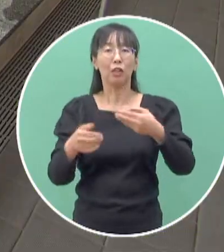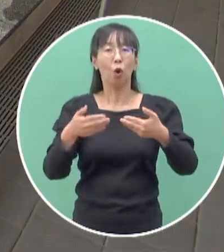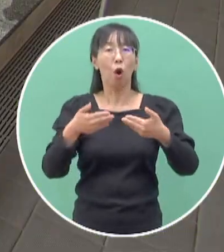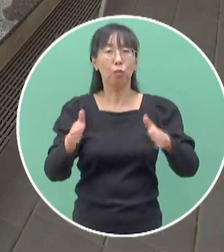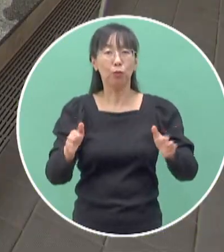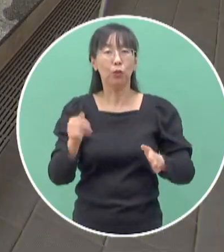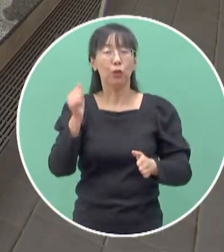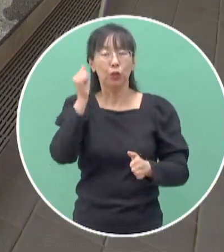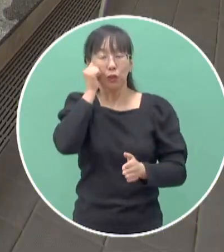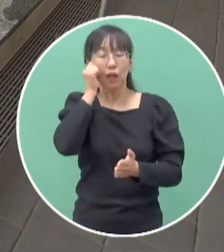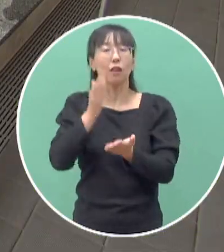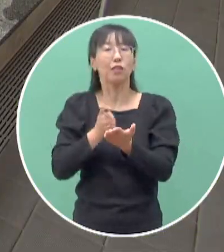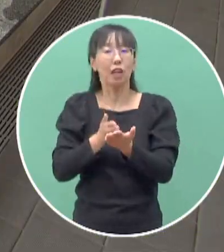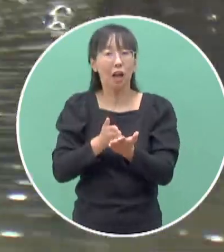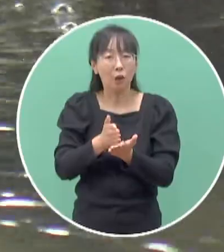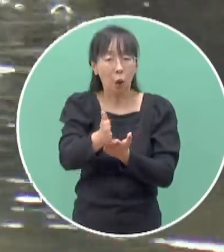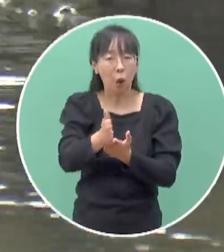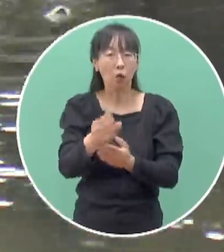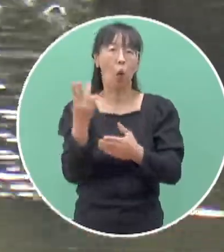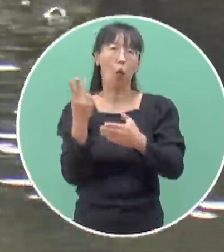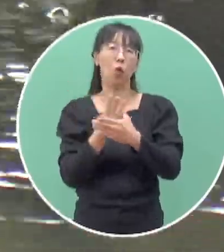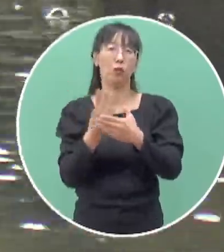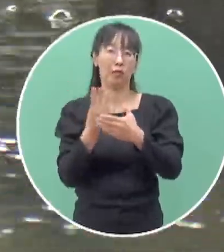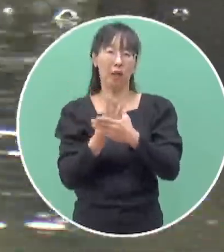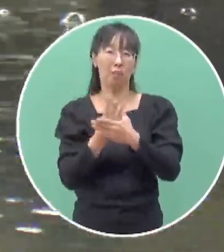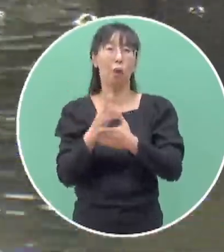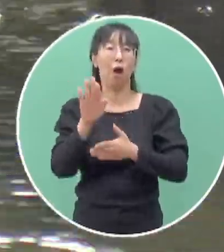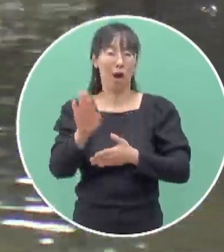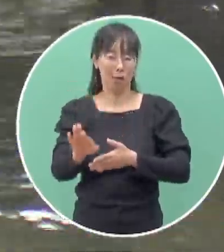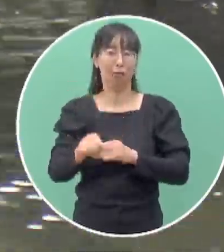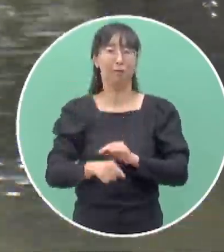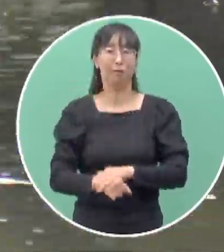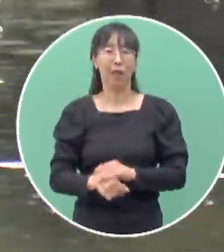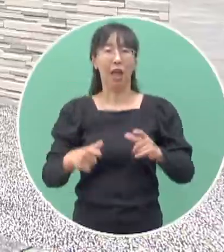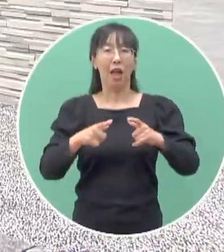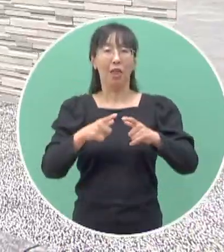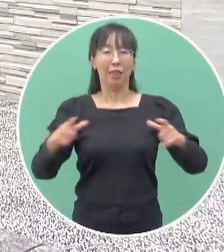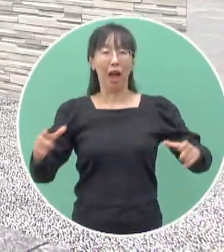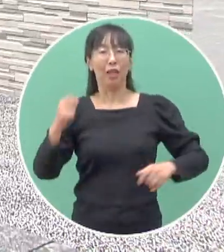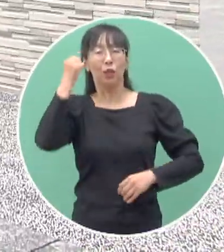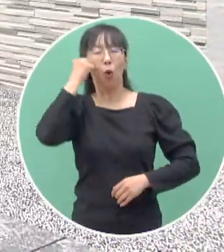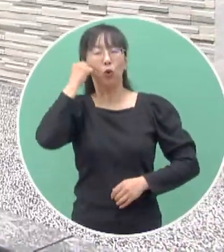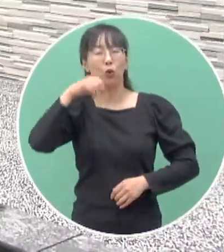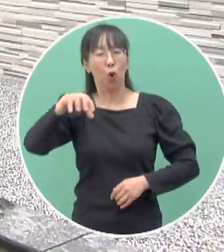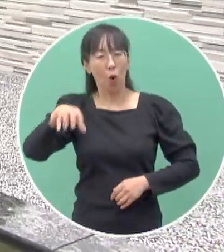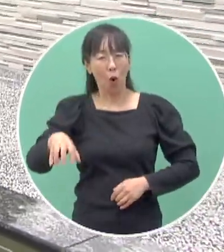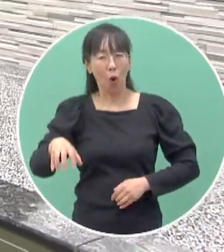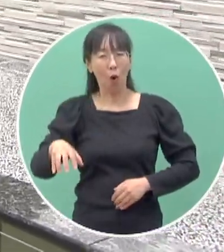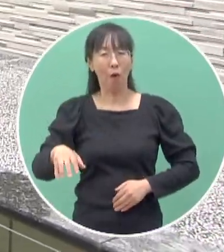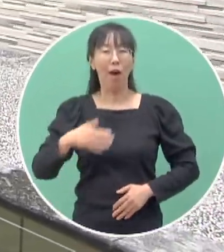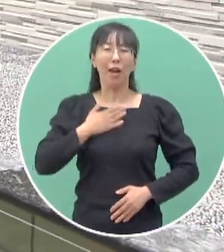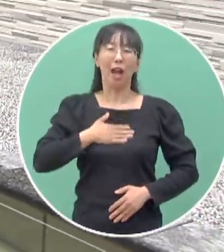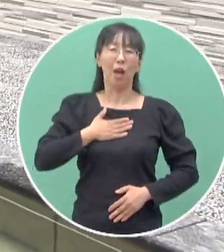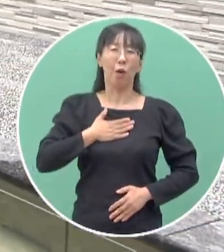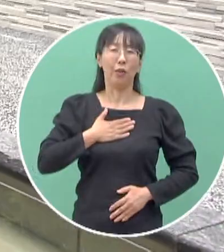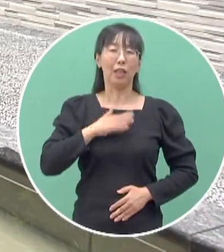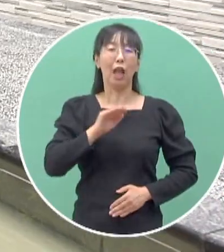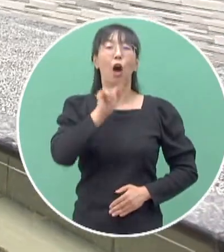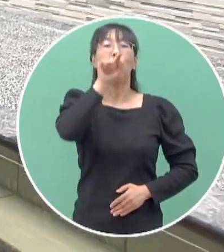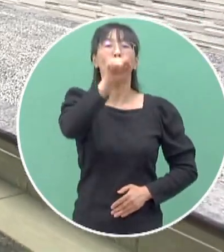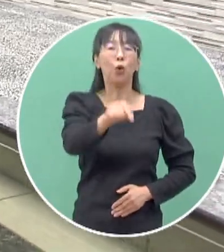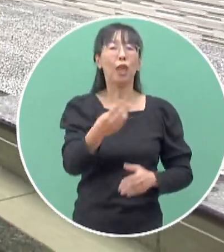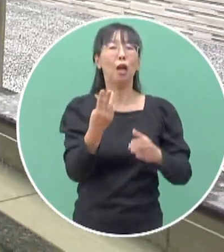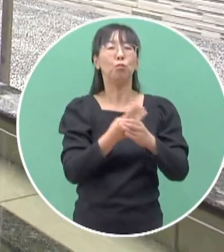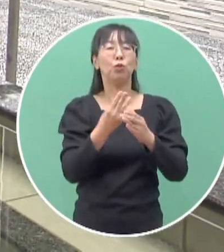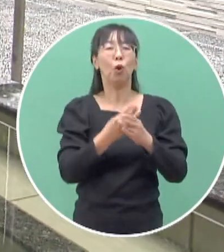宿泊者専用の天然温泉ザ・スパでは、大浴場はもちろん開放的な露天風呂でゆったりと